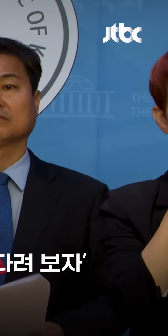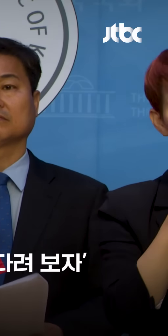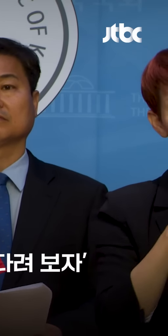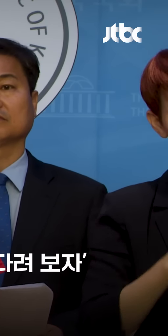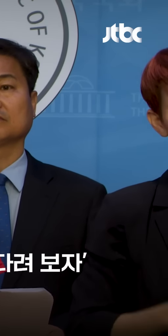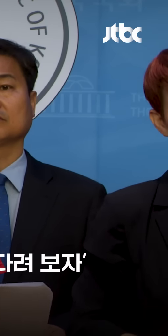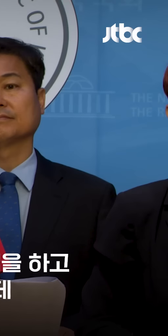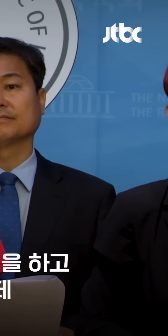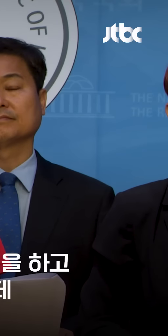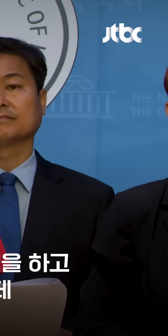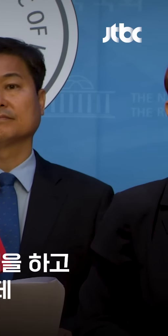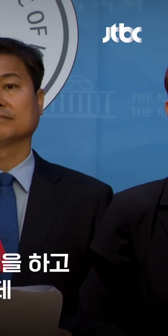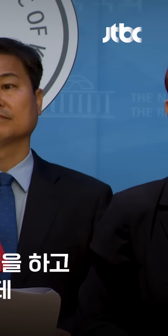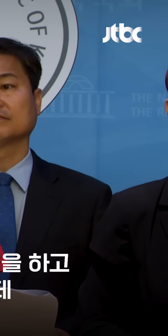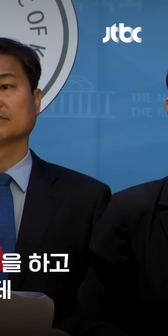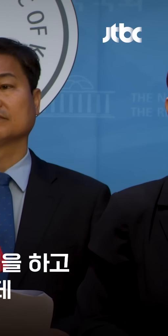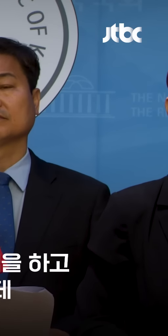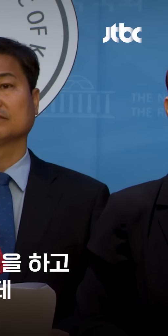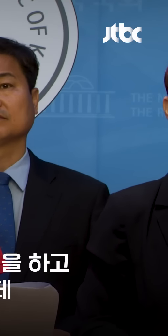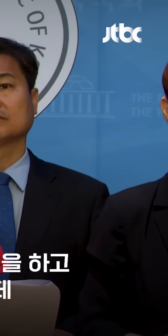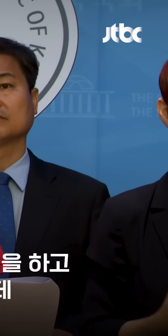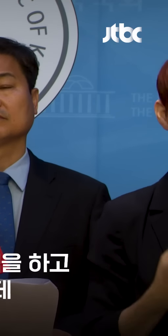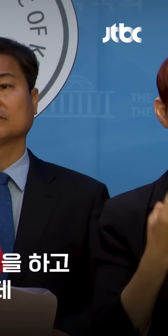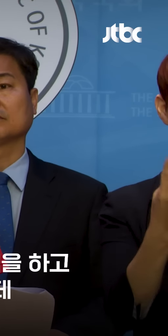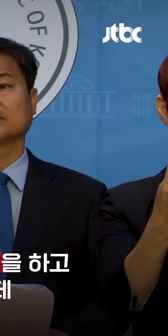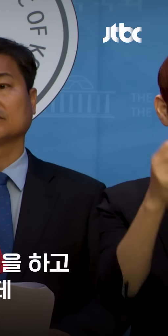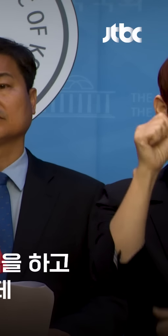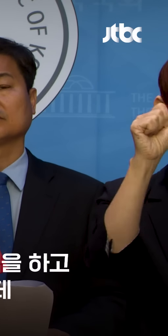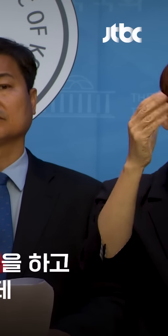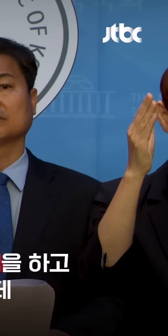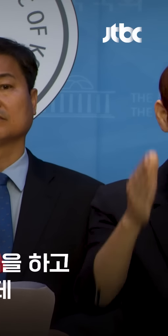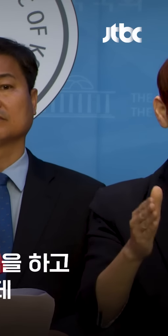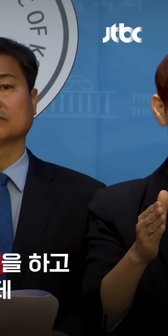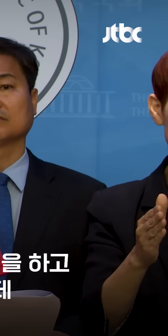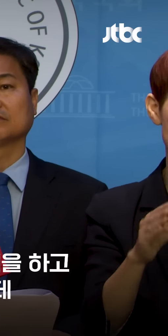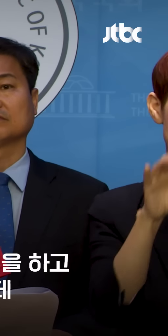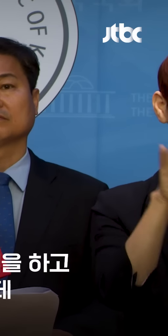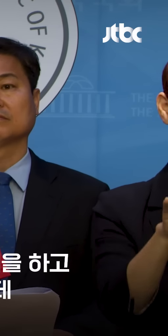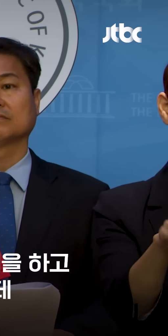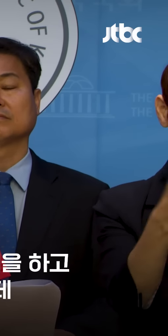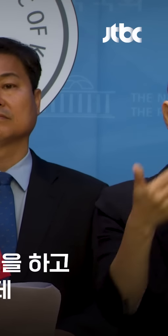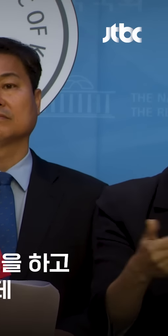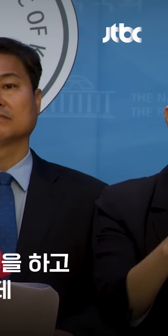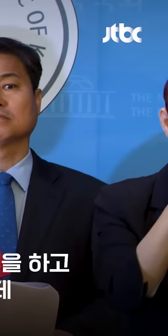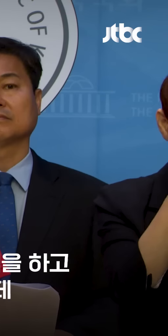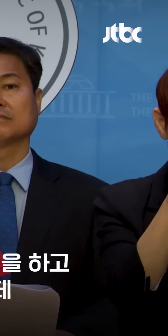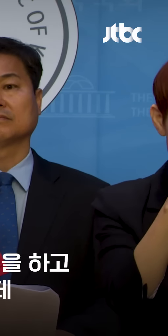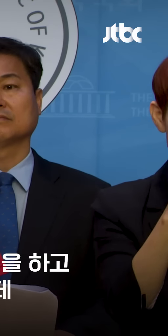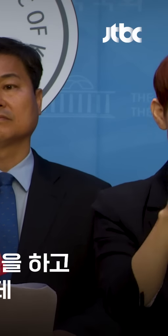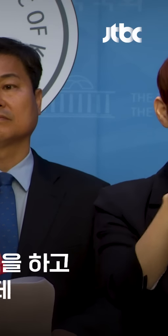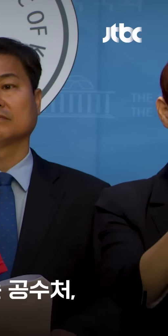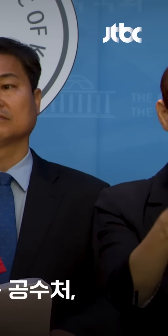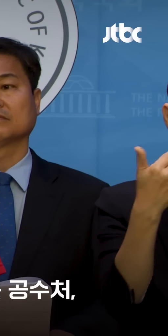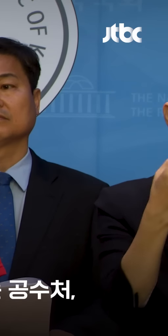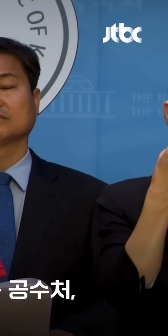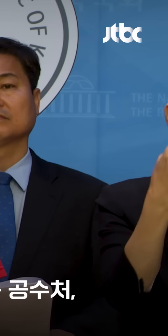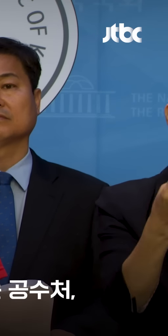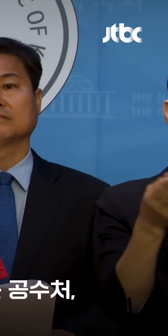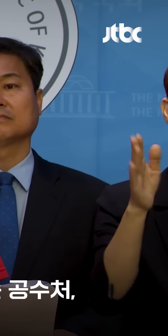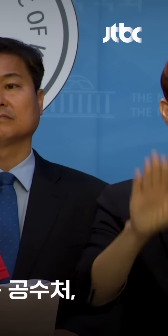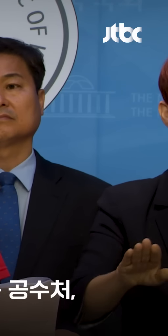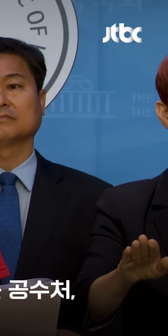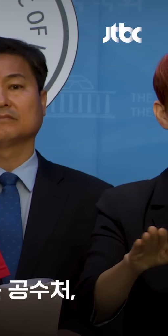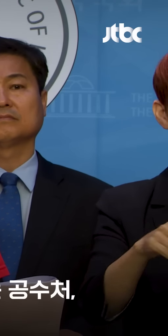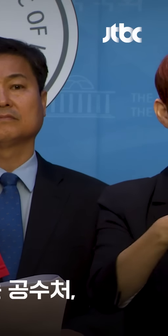이렇게 주장을 합니다. 근데 지금 고발 5개월 만에 압수수색을 하고 압수수색한 지 3개월이 지났는데 아직도